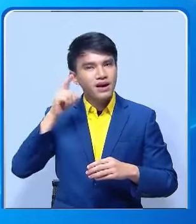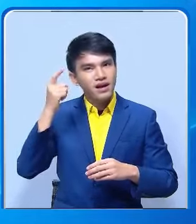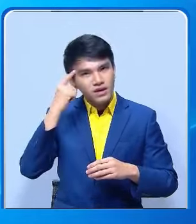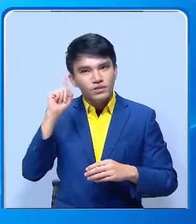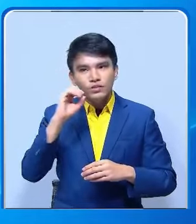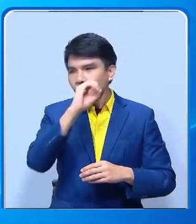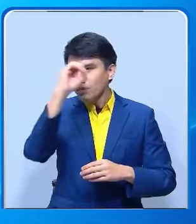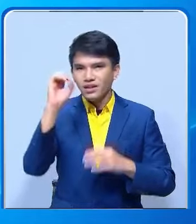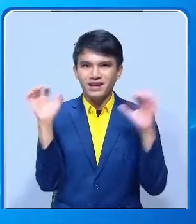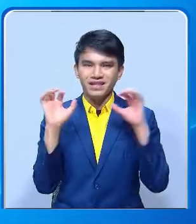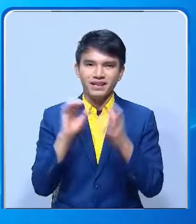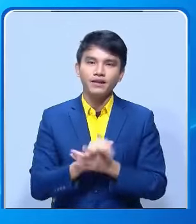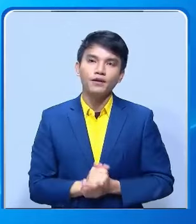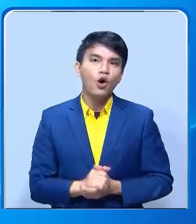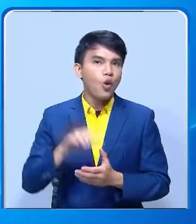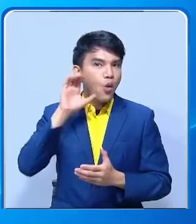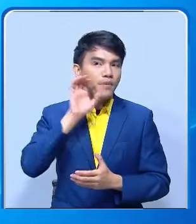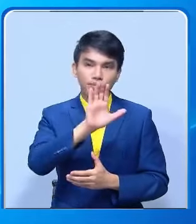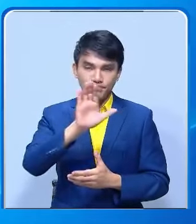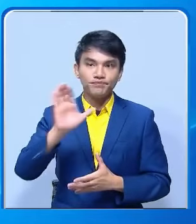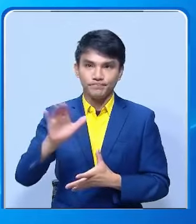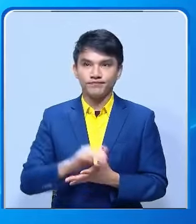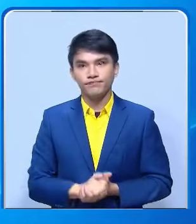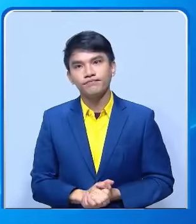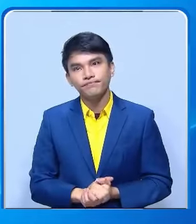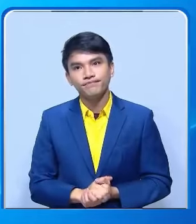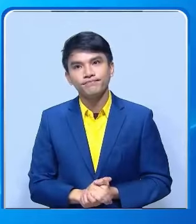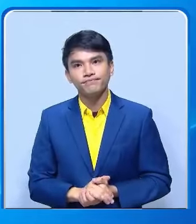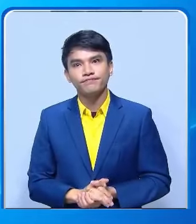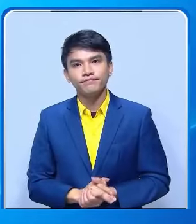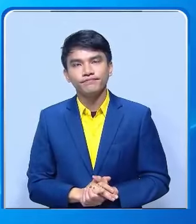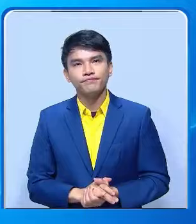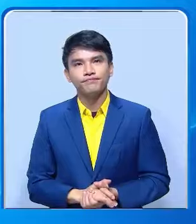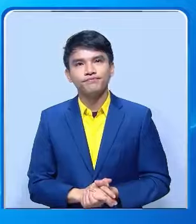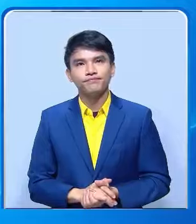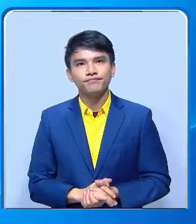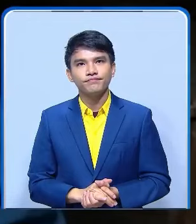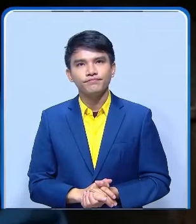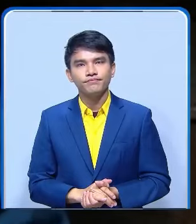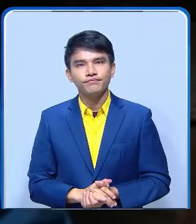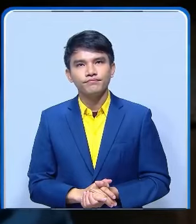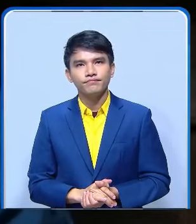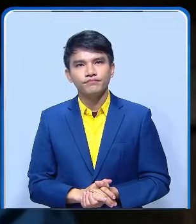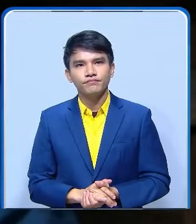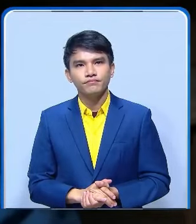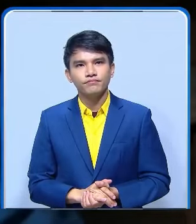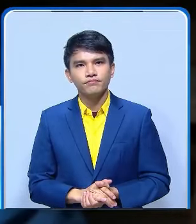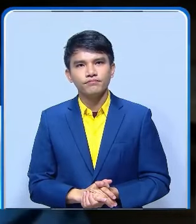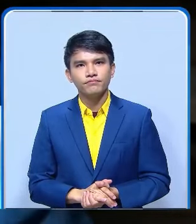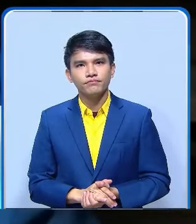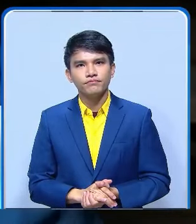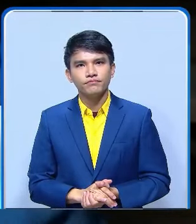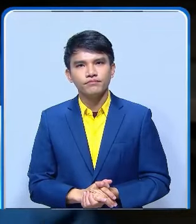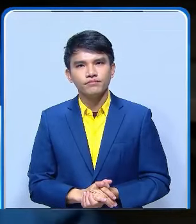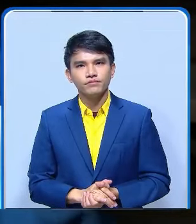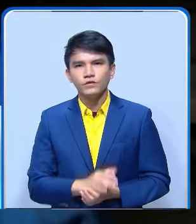งวิญญาณ ความเชื่อส่วนบุคคลใช้วิจารณญาณในการรับชมรับฟังเจ้าของบ้านเล่าหน่อยมา คนก็บอกว่าถ้าเป็น